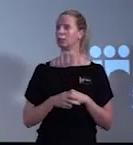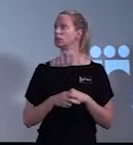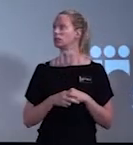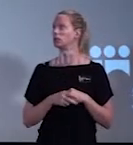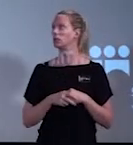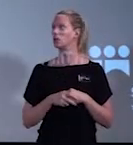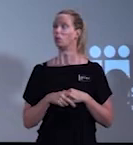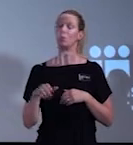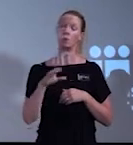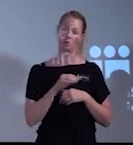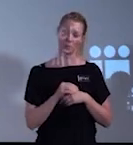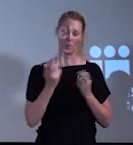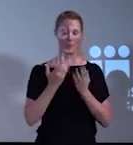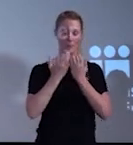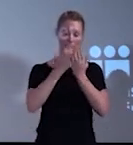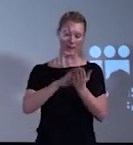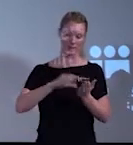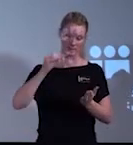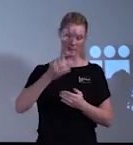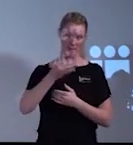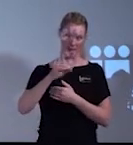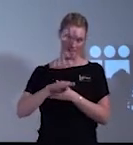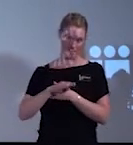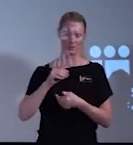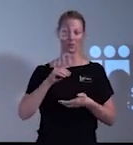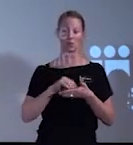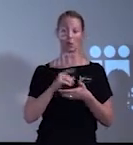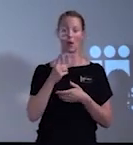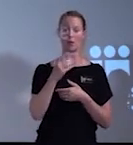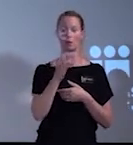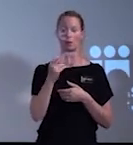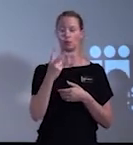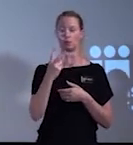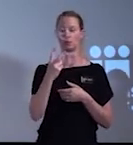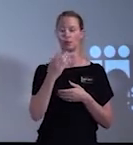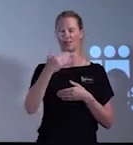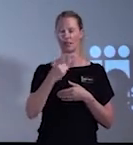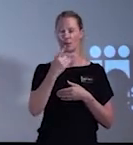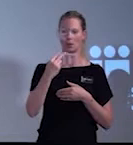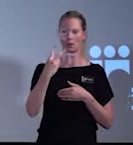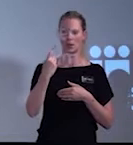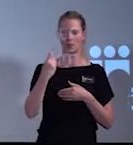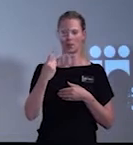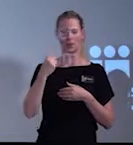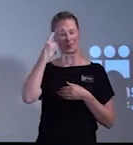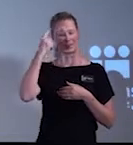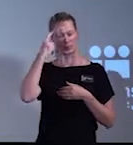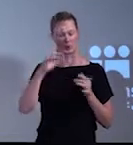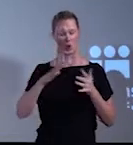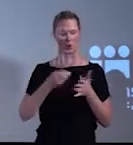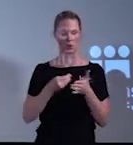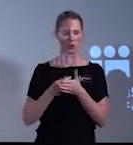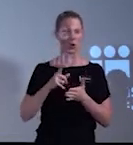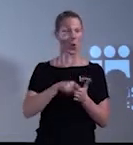pressvisor. Och det gör ju då också att när man läser den här promemorian där det står på sidan 121 att man antar att de ökade kostnaderna kommer